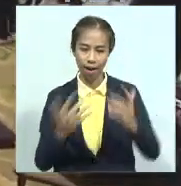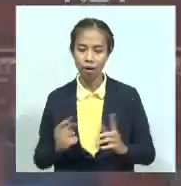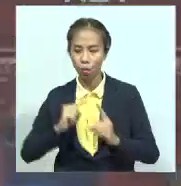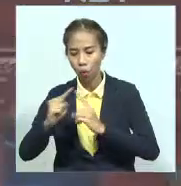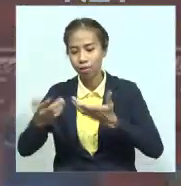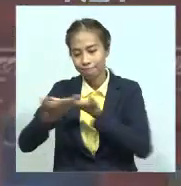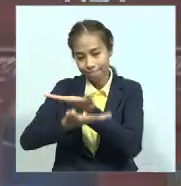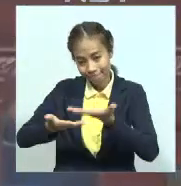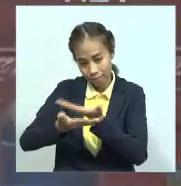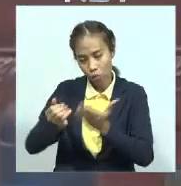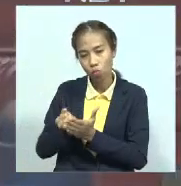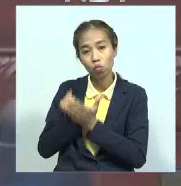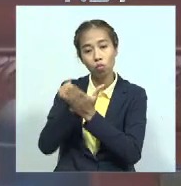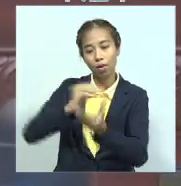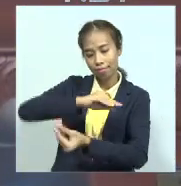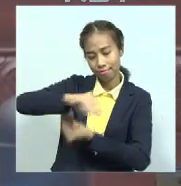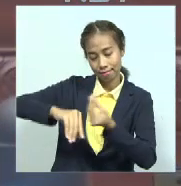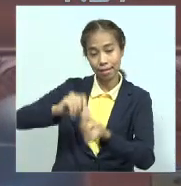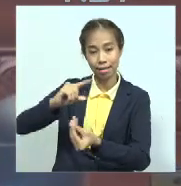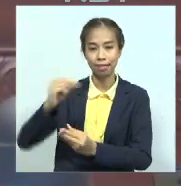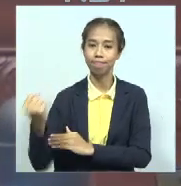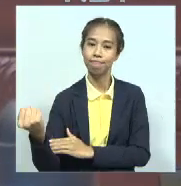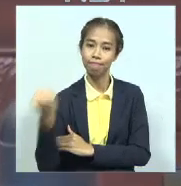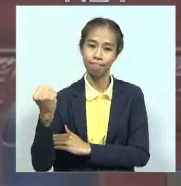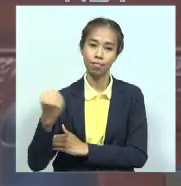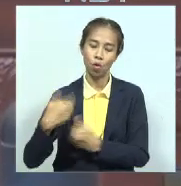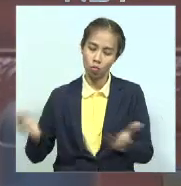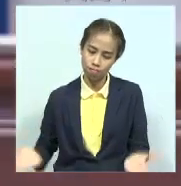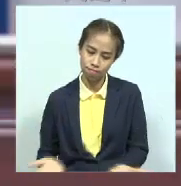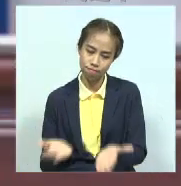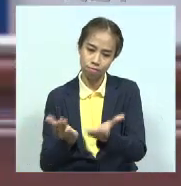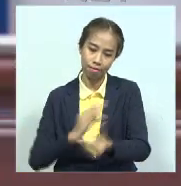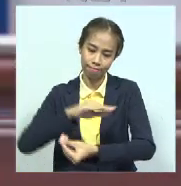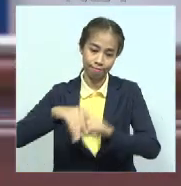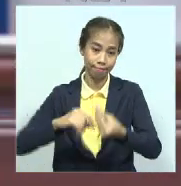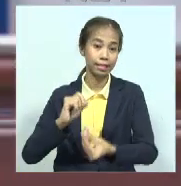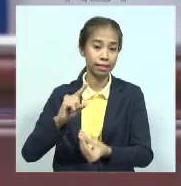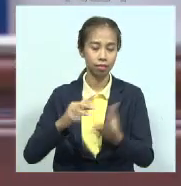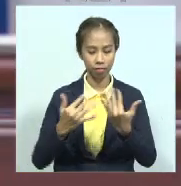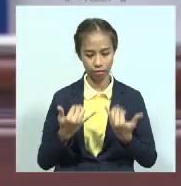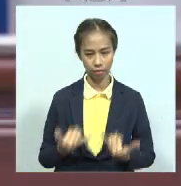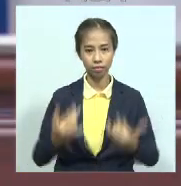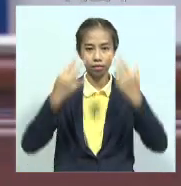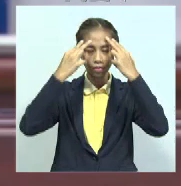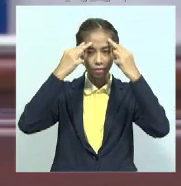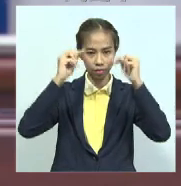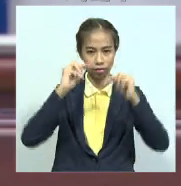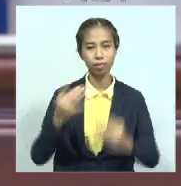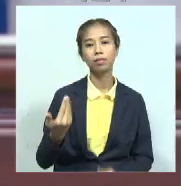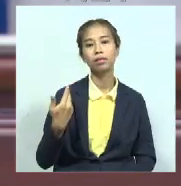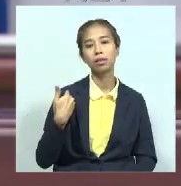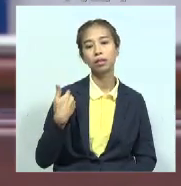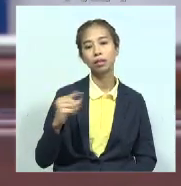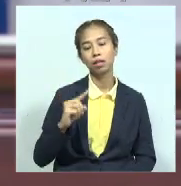เศรษฐกิจที่เข้มแข็งส่งเสริมการมีส่วนร่วมในระบบเศรษฐกิจของทุกภาคส่วนและในวันนี้ค่ะนายกรัฐมนตรีก็มีกำหนด